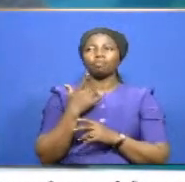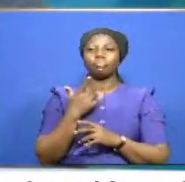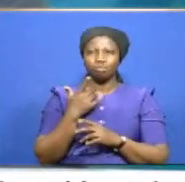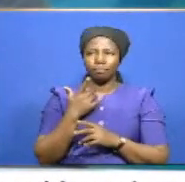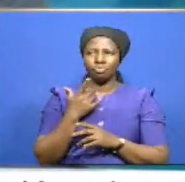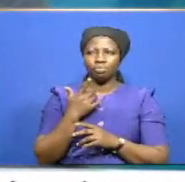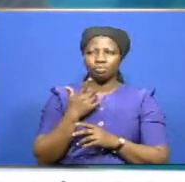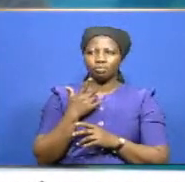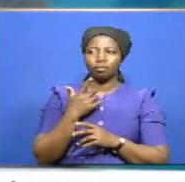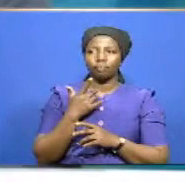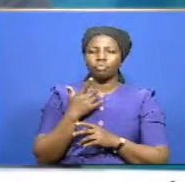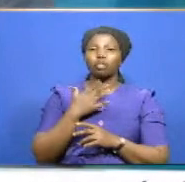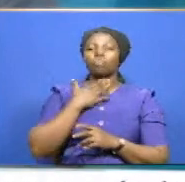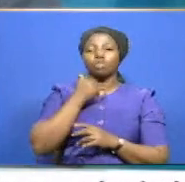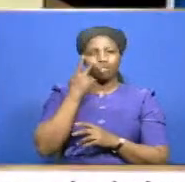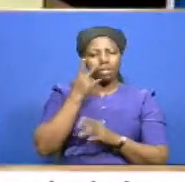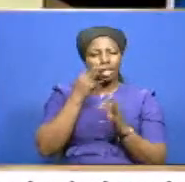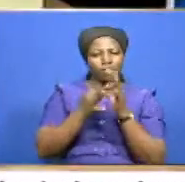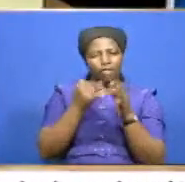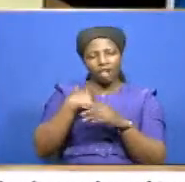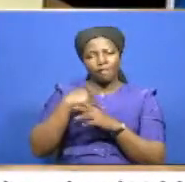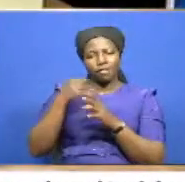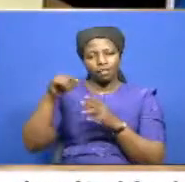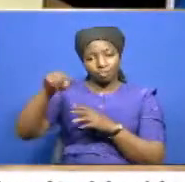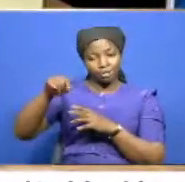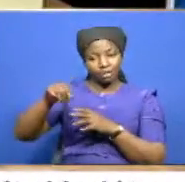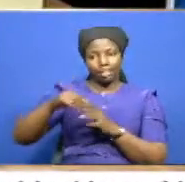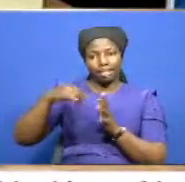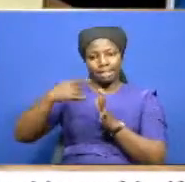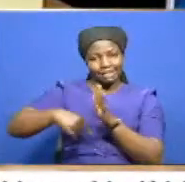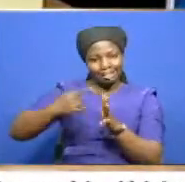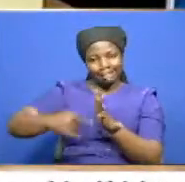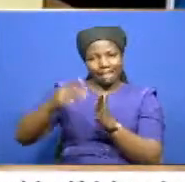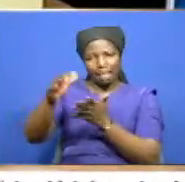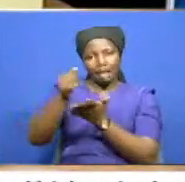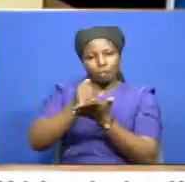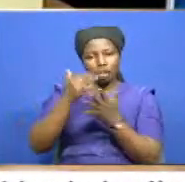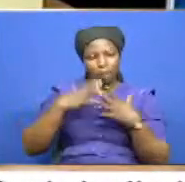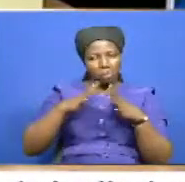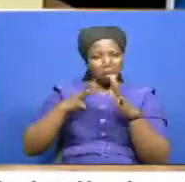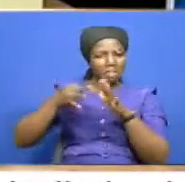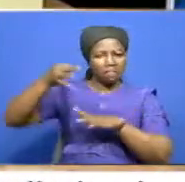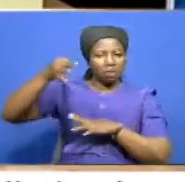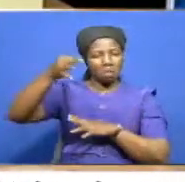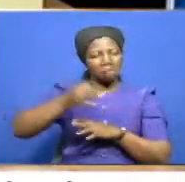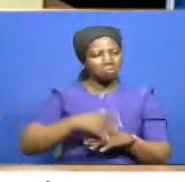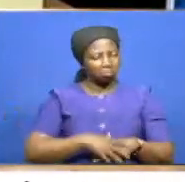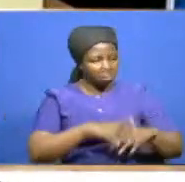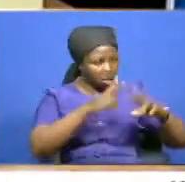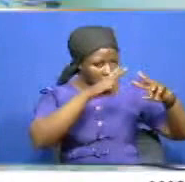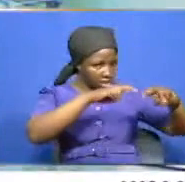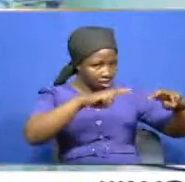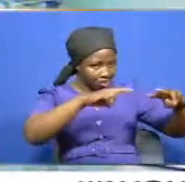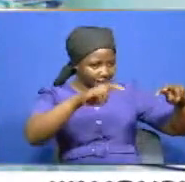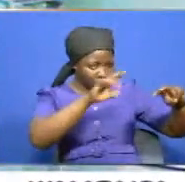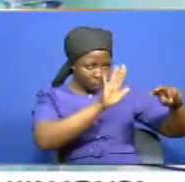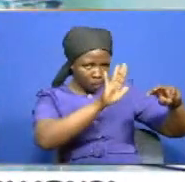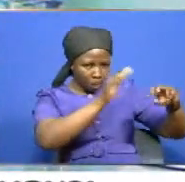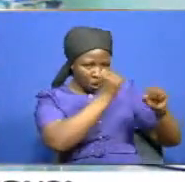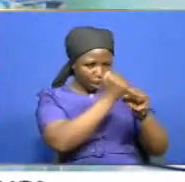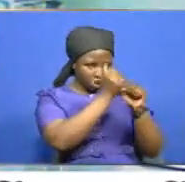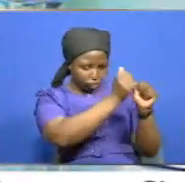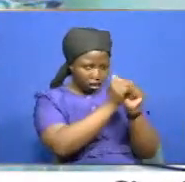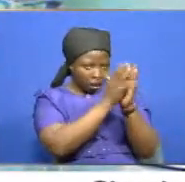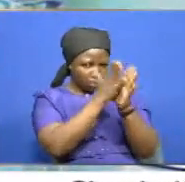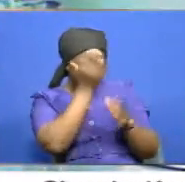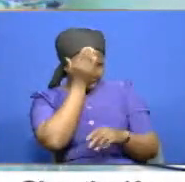industry in the future. Labda utafiti ambao na ushirikiano wenu na taifa la Israel. Huu ushirikiano